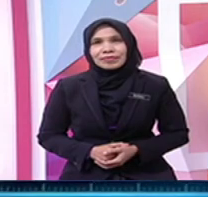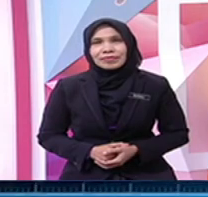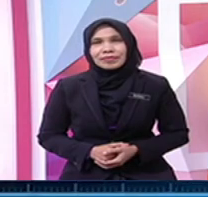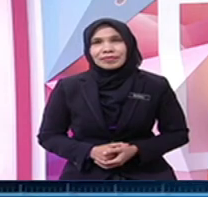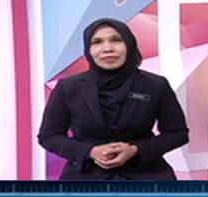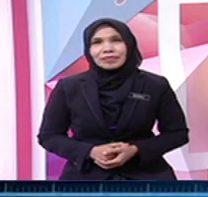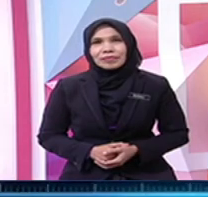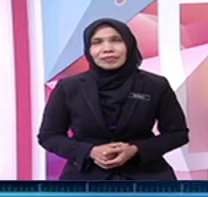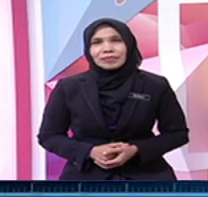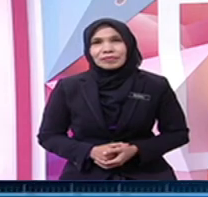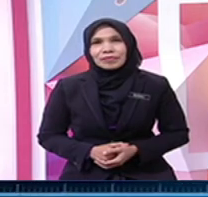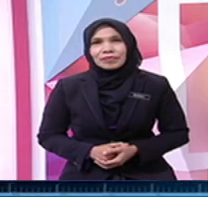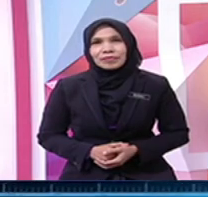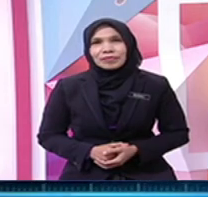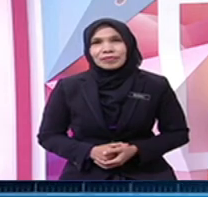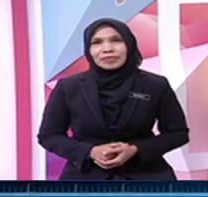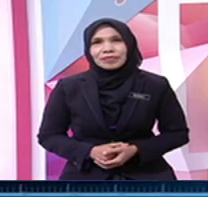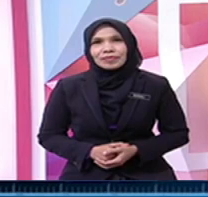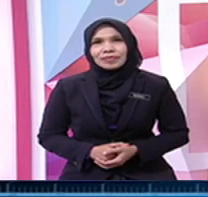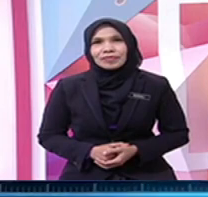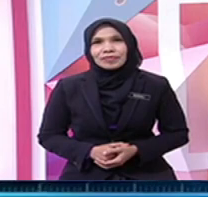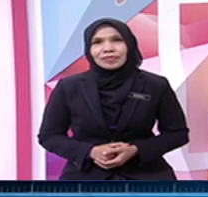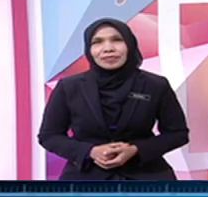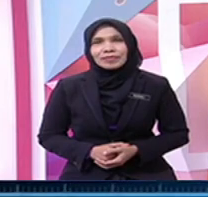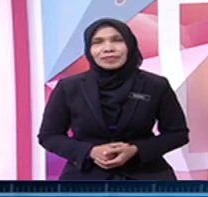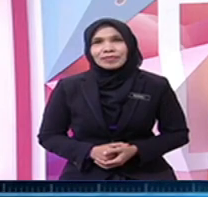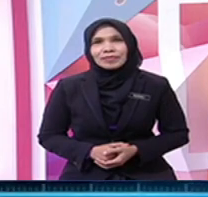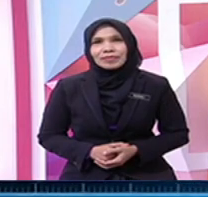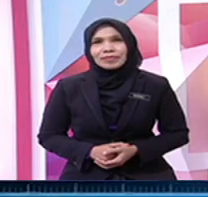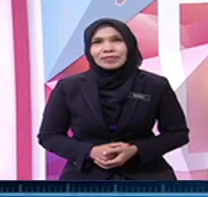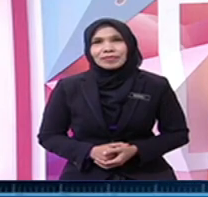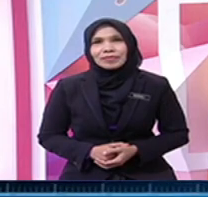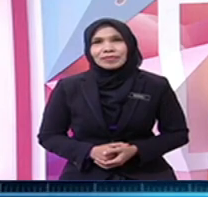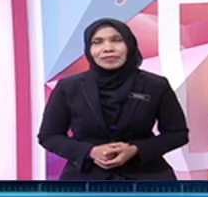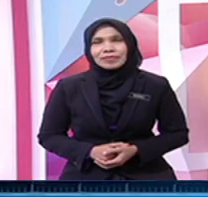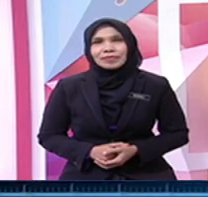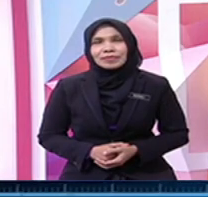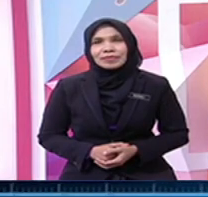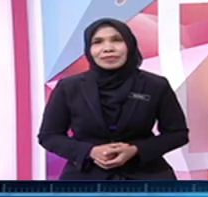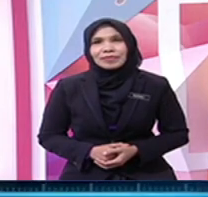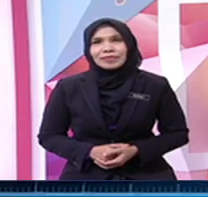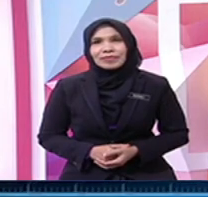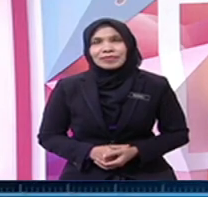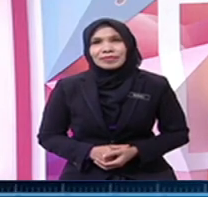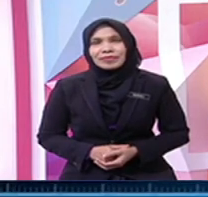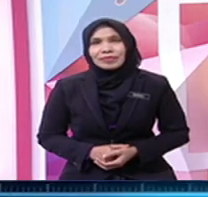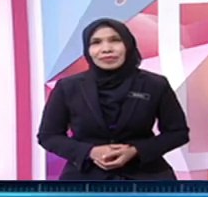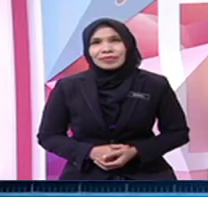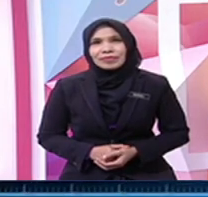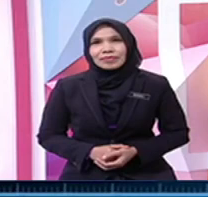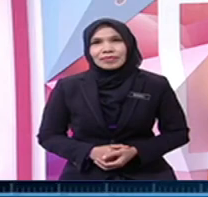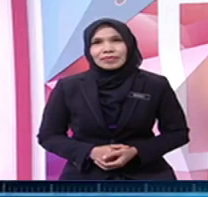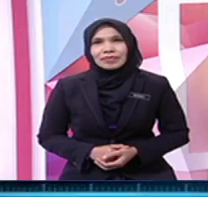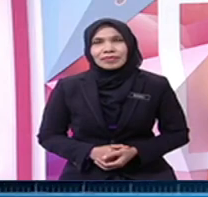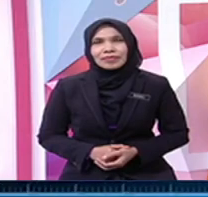titik-titik Ainul debit pinggir studio perlu mendapatkan dua sampul yang mengandungi dokumen bersiap untuk